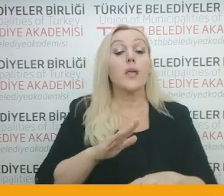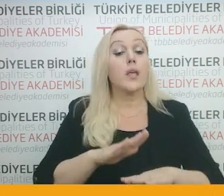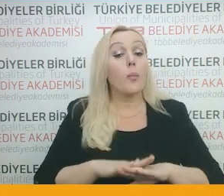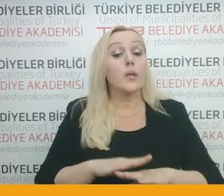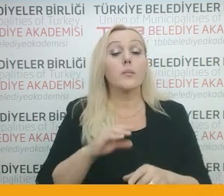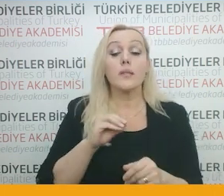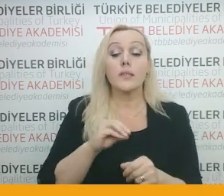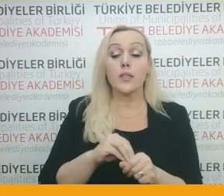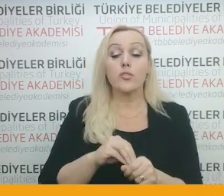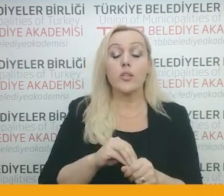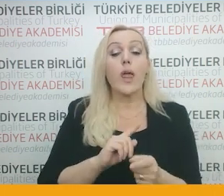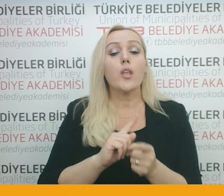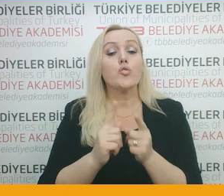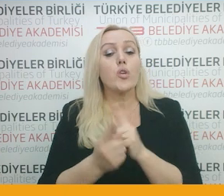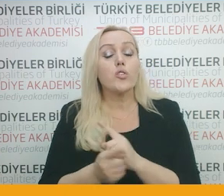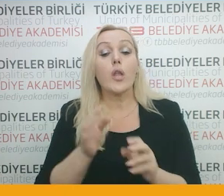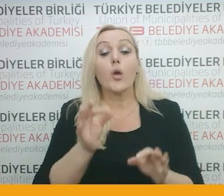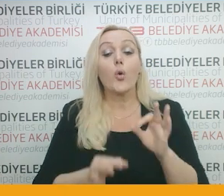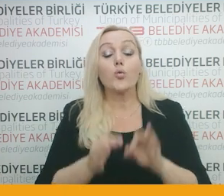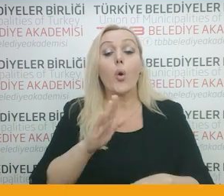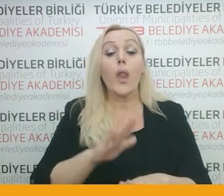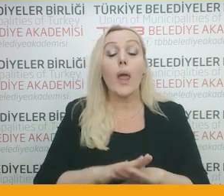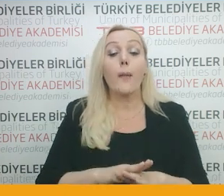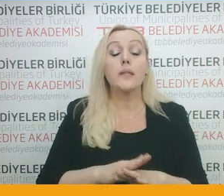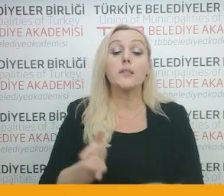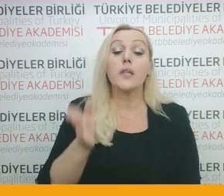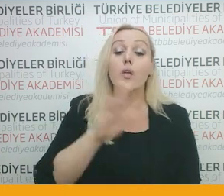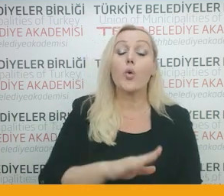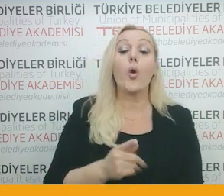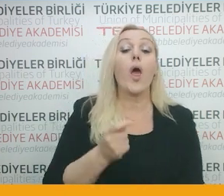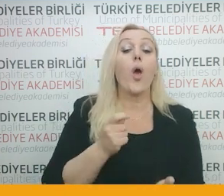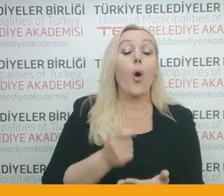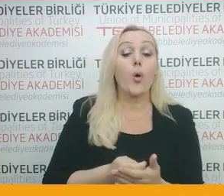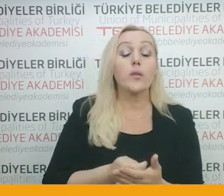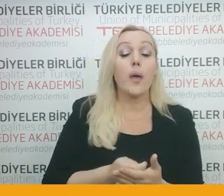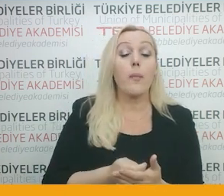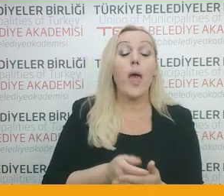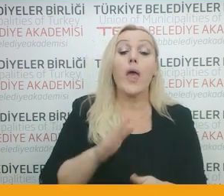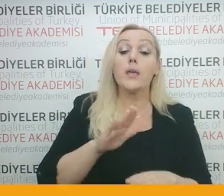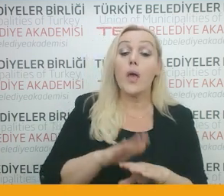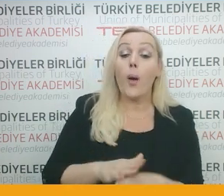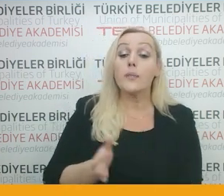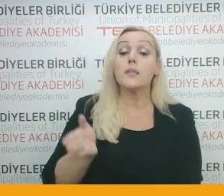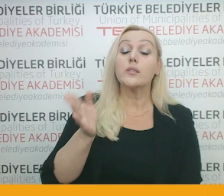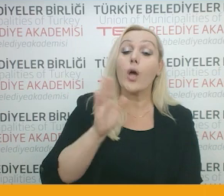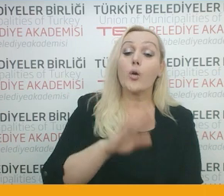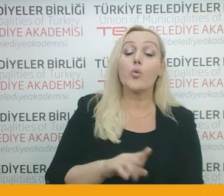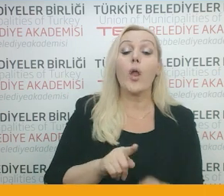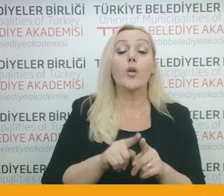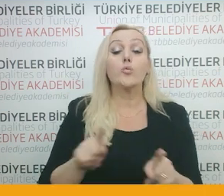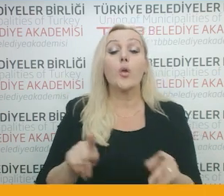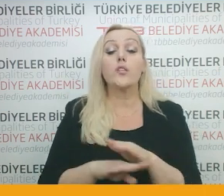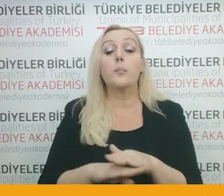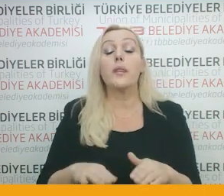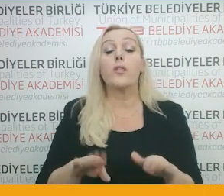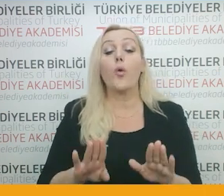yapılması için çeşitli kontrol yaptıktan sonra ödeme aşamasına geçiyor. Ödeme yaptıktan sonra süreç bitiyor